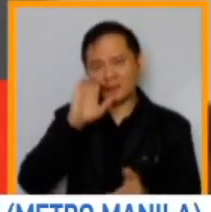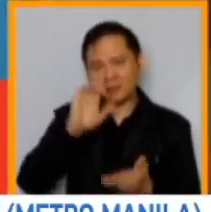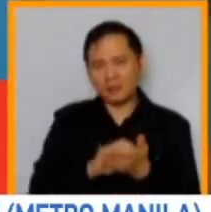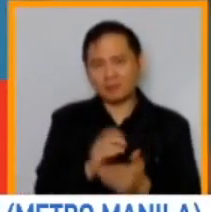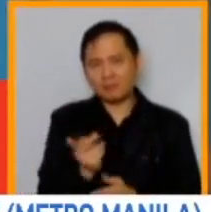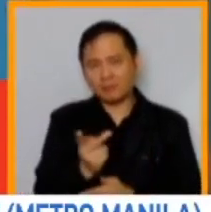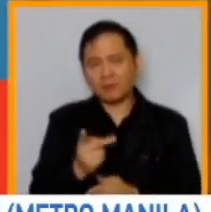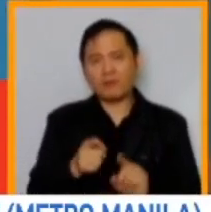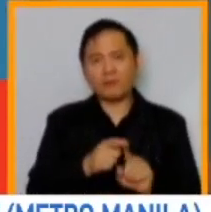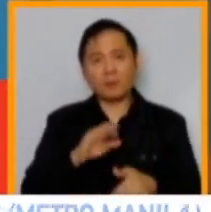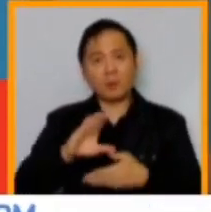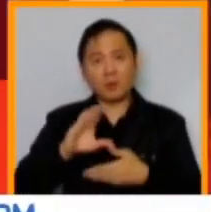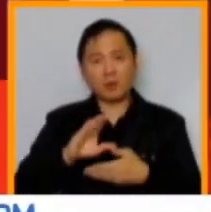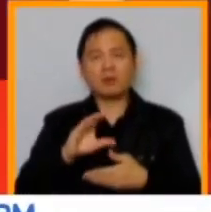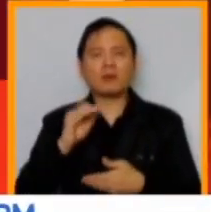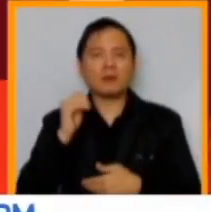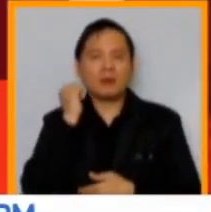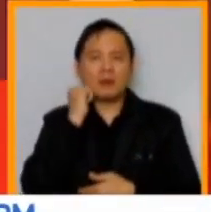sila.